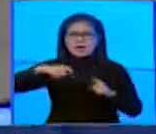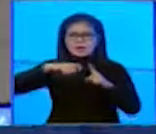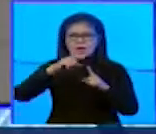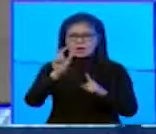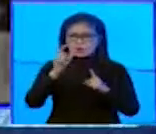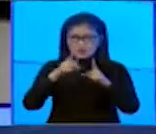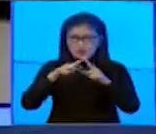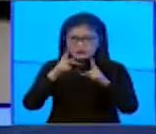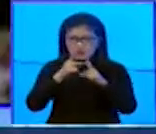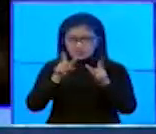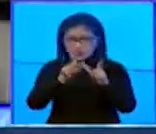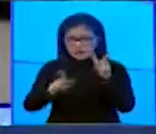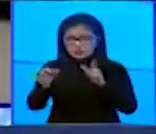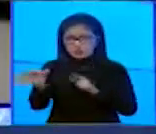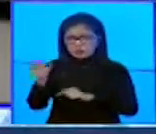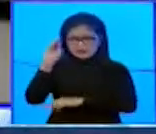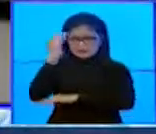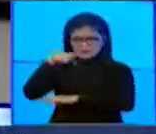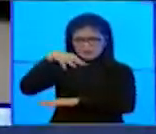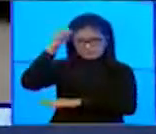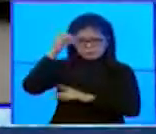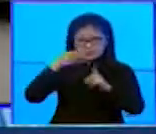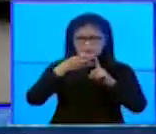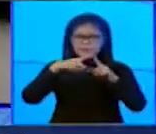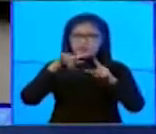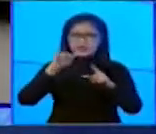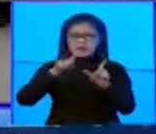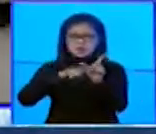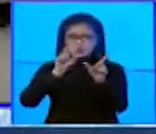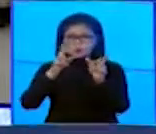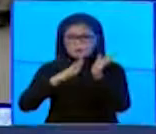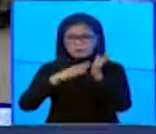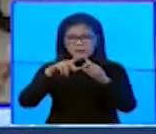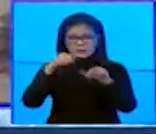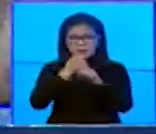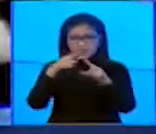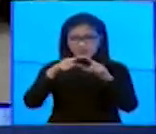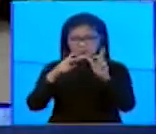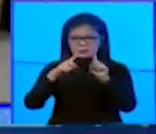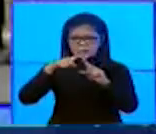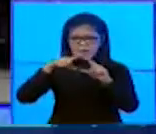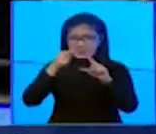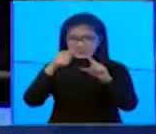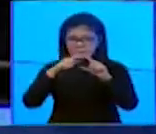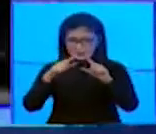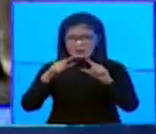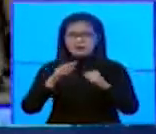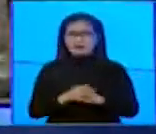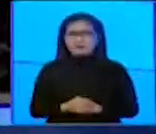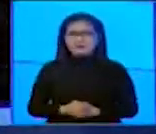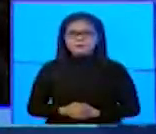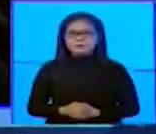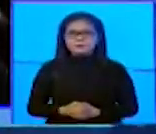Walikota Jakarta Pusat Bayu megantara juga setelah Gubernur Anies Baswedan yang tadi datang beberapa saat